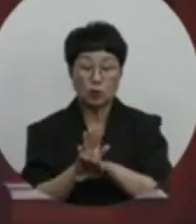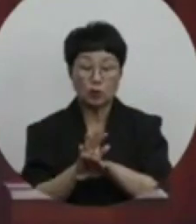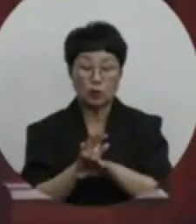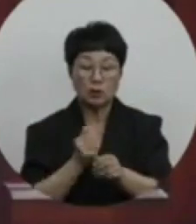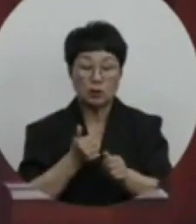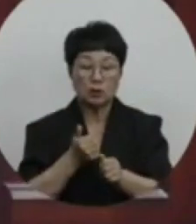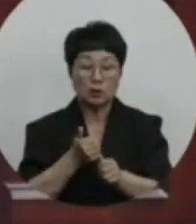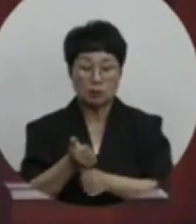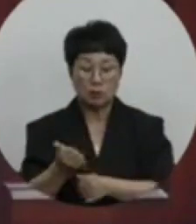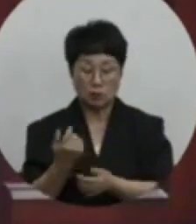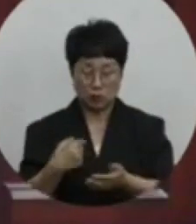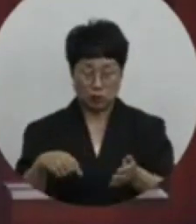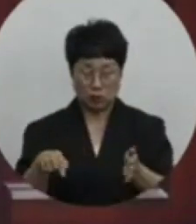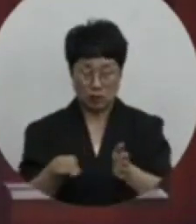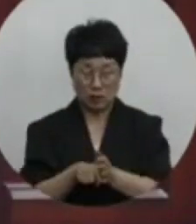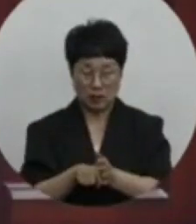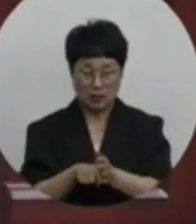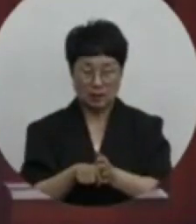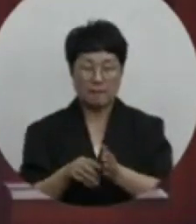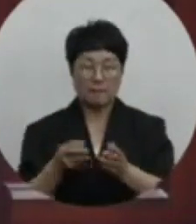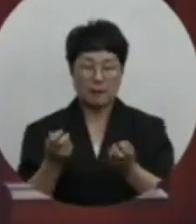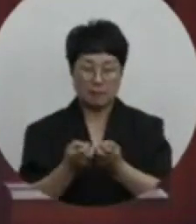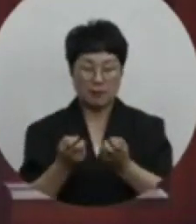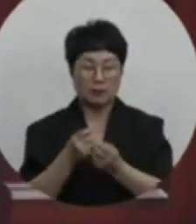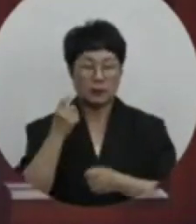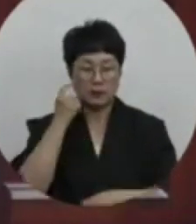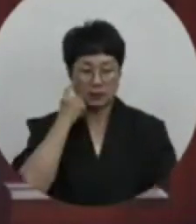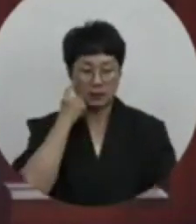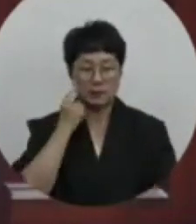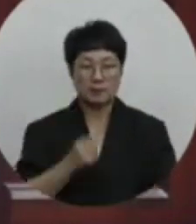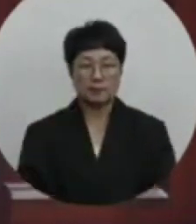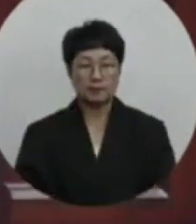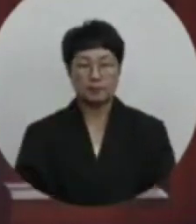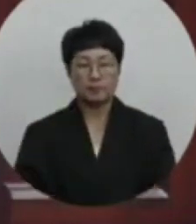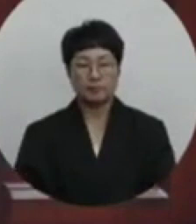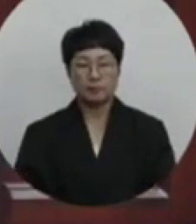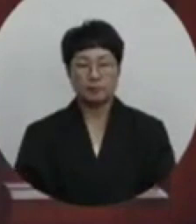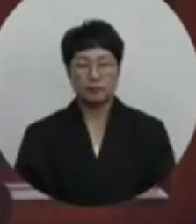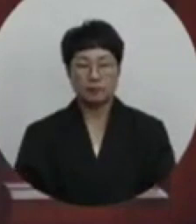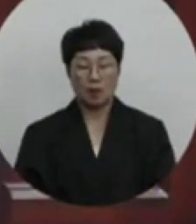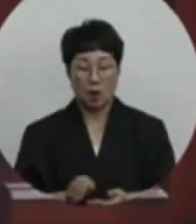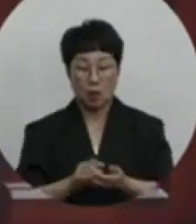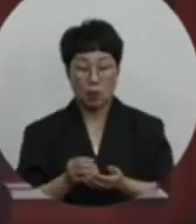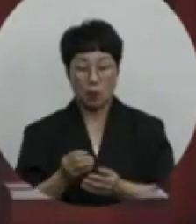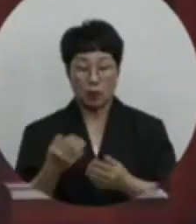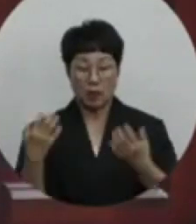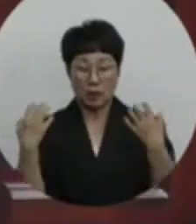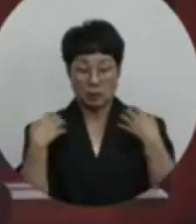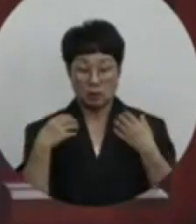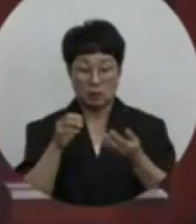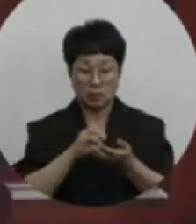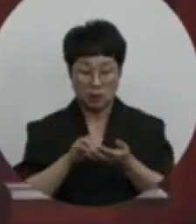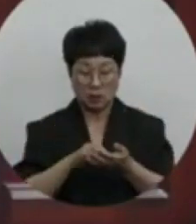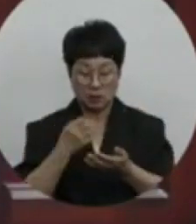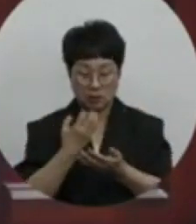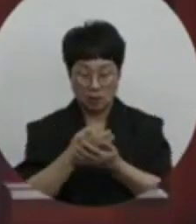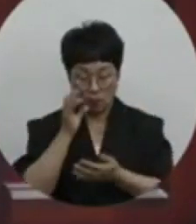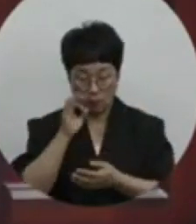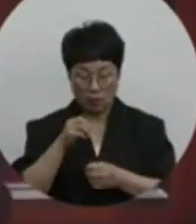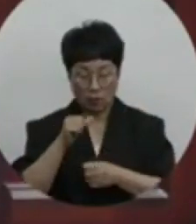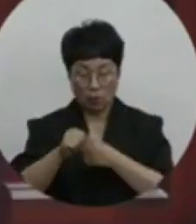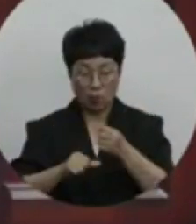극복하기 위한 방향성이라고 생각합니다. 통계청 자료에 따르면 지난